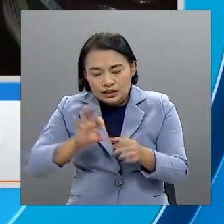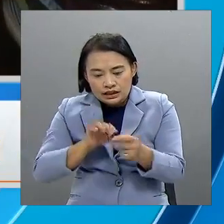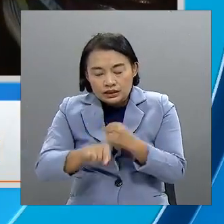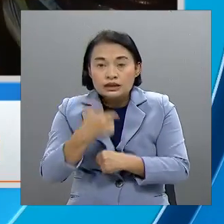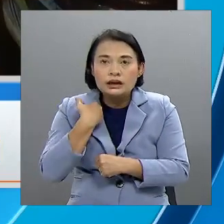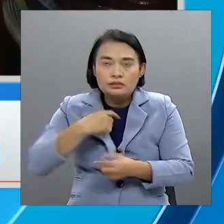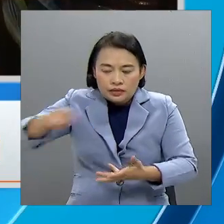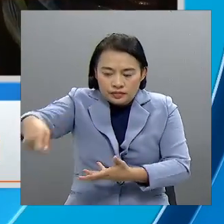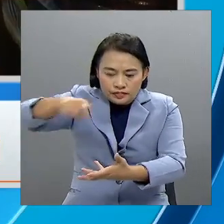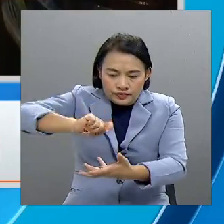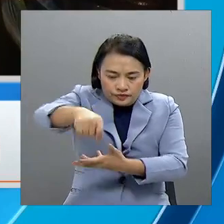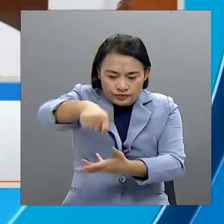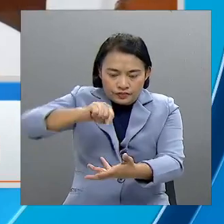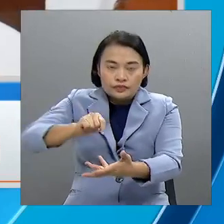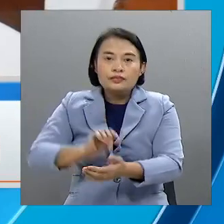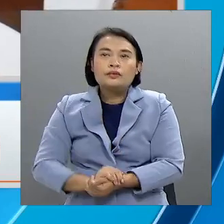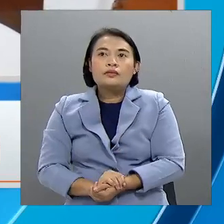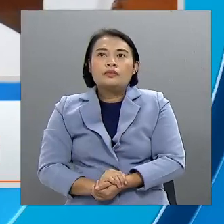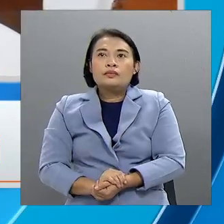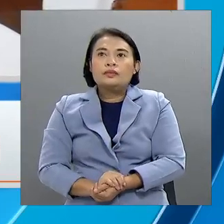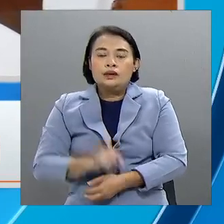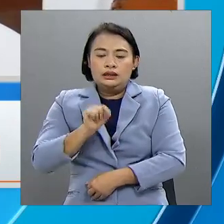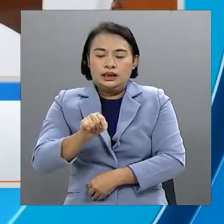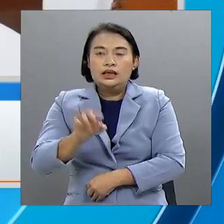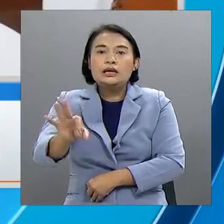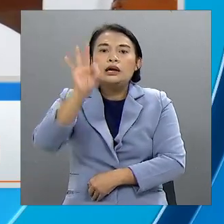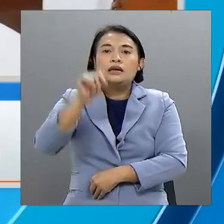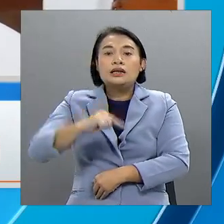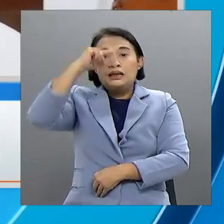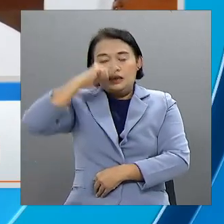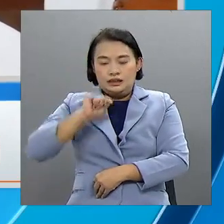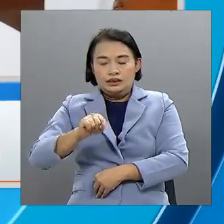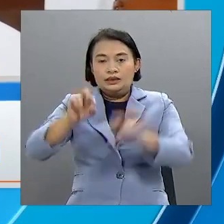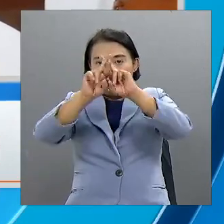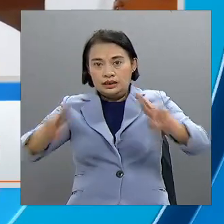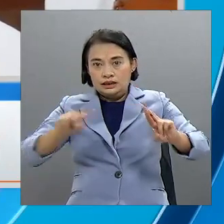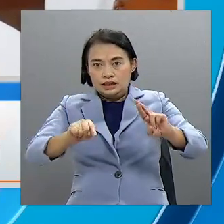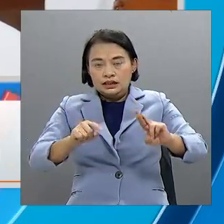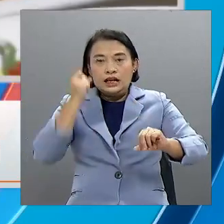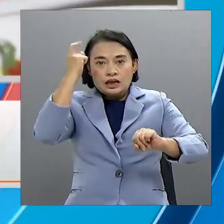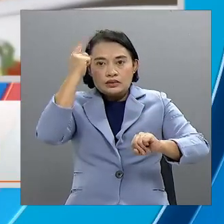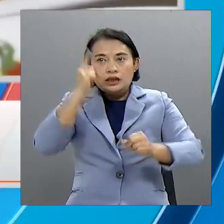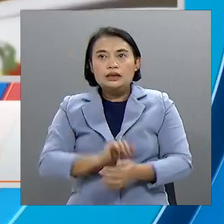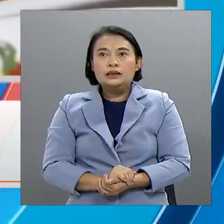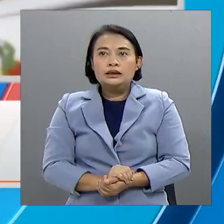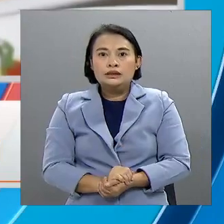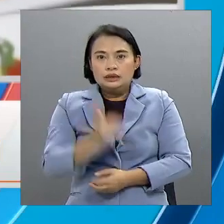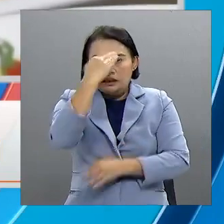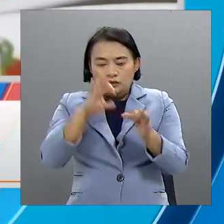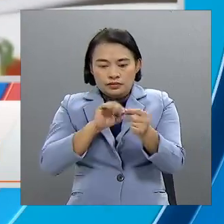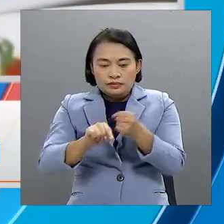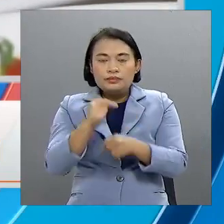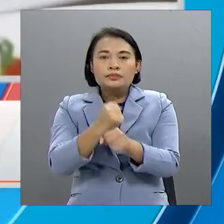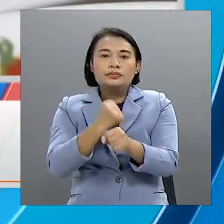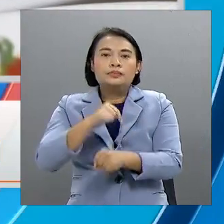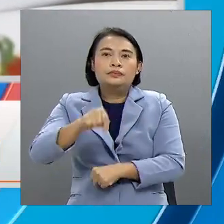ดกลางเน า ะ แต่อันเนี้ยเราจะต้องแบบไปเลือกเมนูอาหารไทยในร้านอาหารไทยก็จริงแต่ก็จะแยกเหมือนกันนะครับอย่างเช่นว่าเมนูสตาร์เตอร ์ ส่วนใหญ่ก็จะเป็น